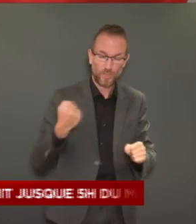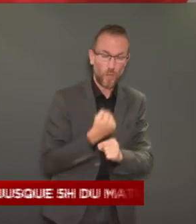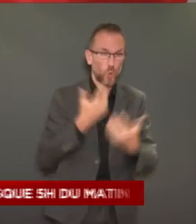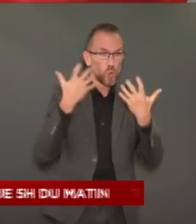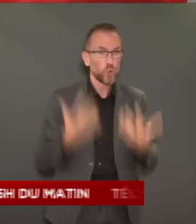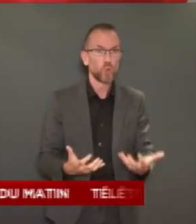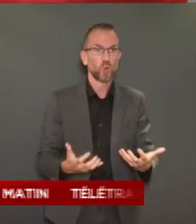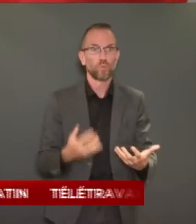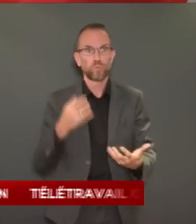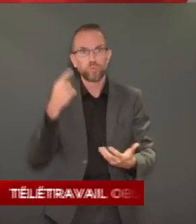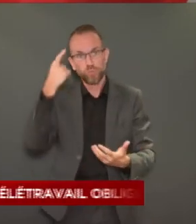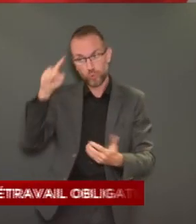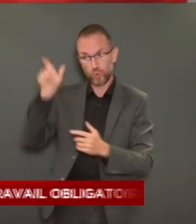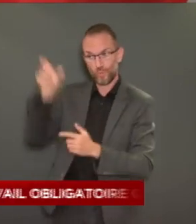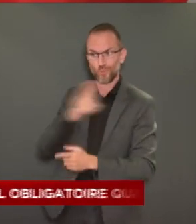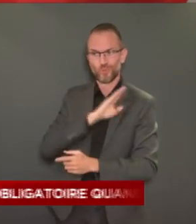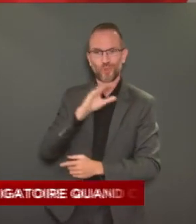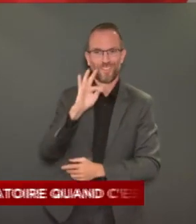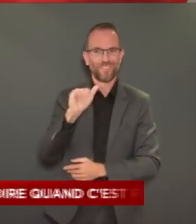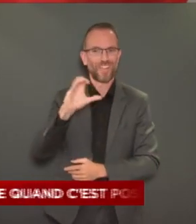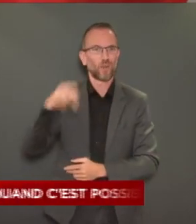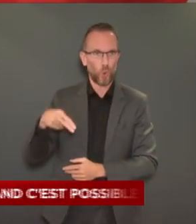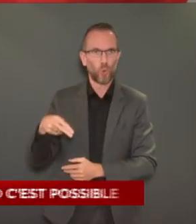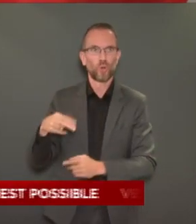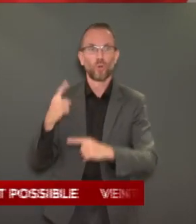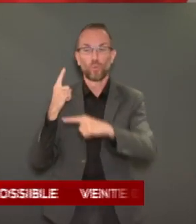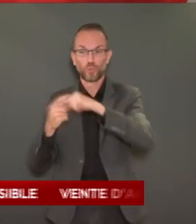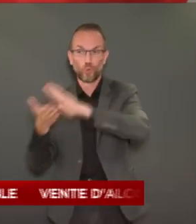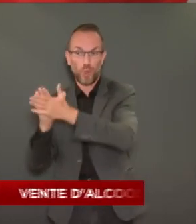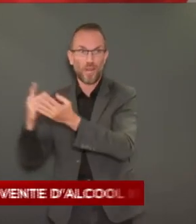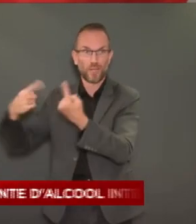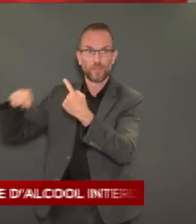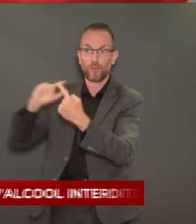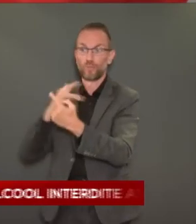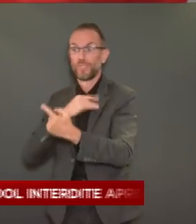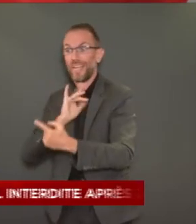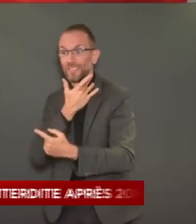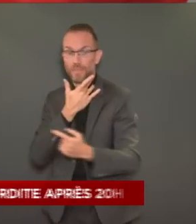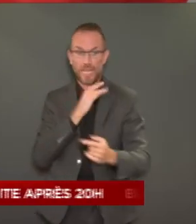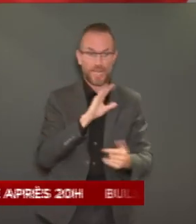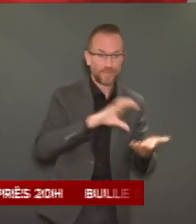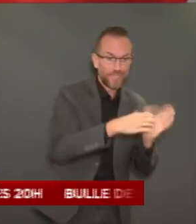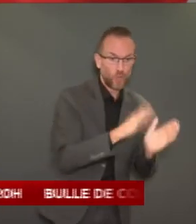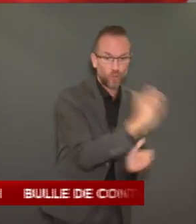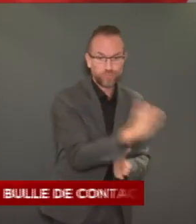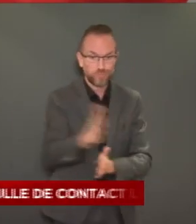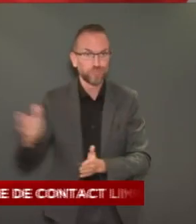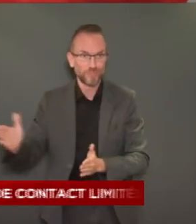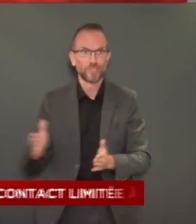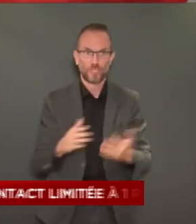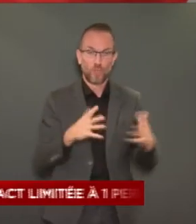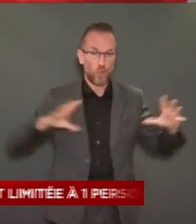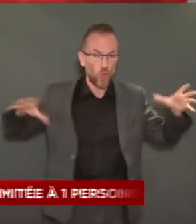Schirvel et les experts dans les secteurs et les ministres et tous les